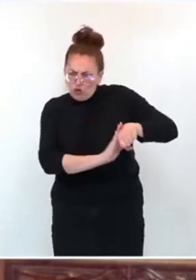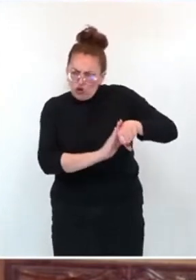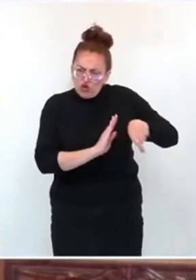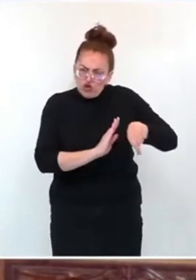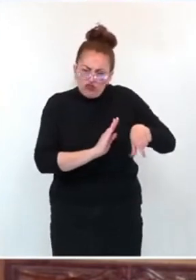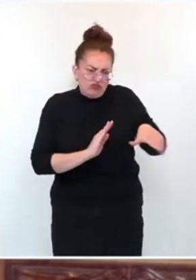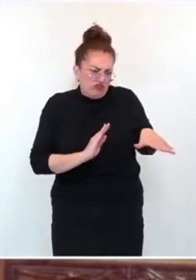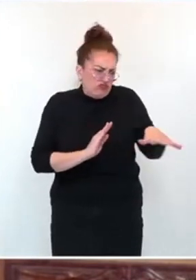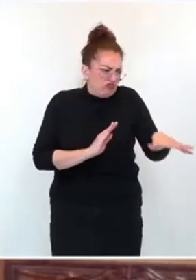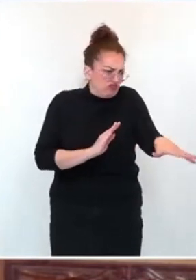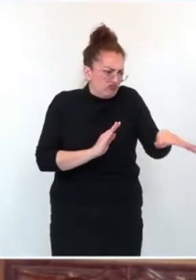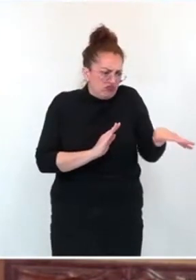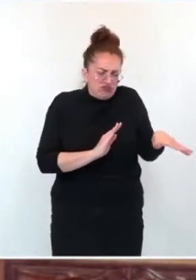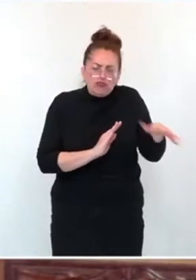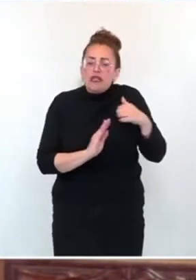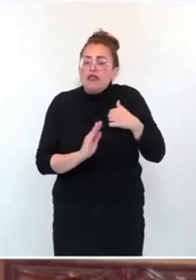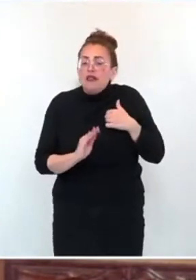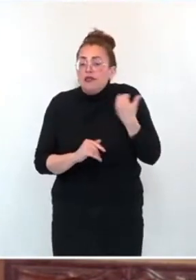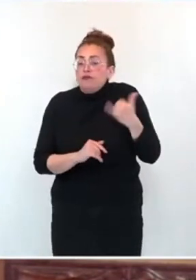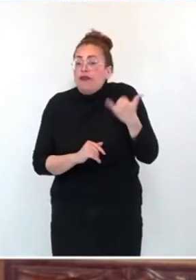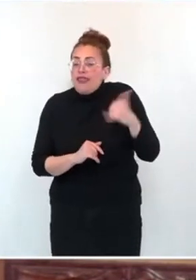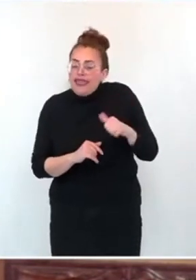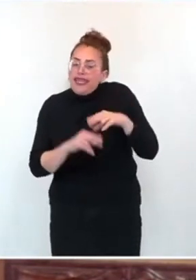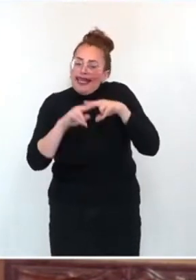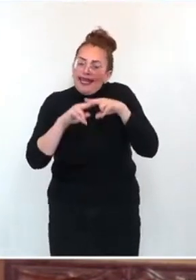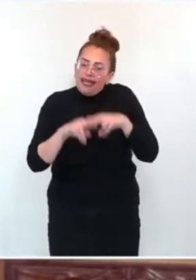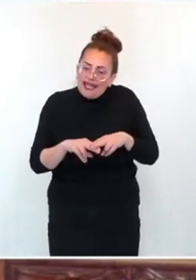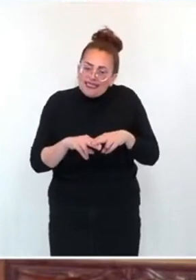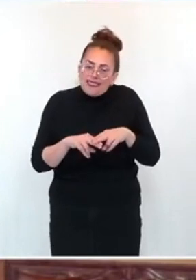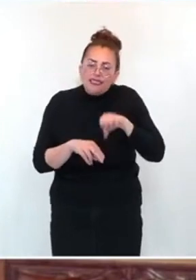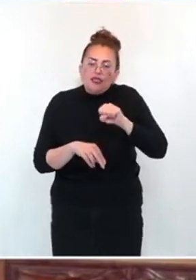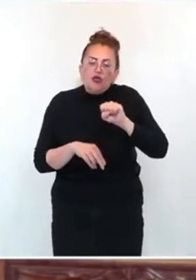manœuvre, c'est toute l'opération au secteur quai de la Souille.